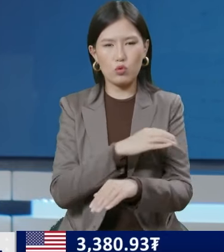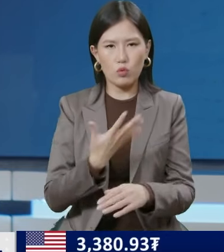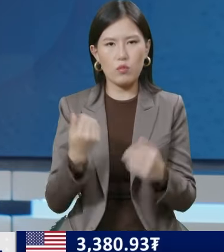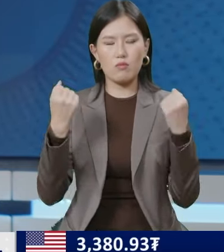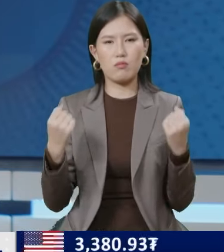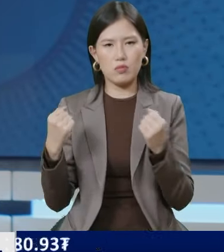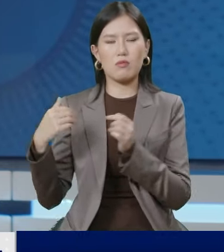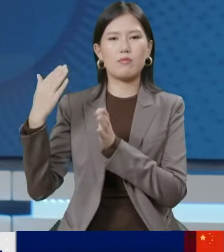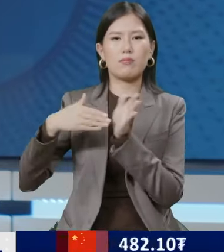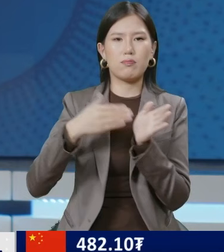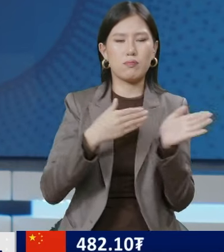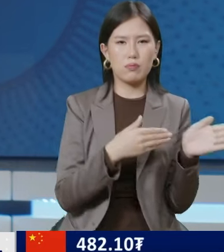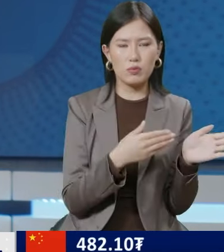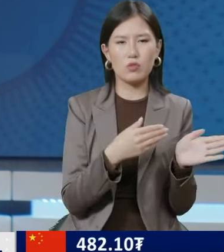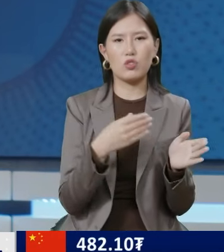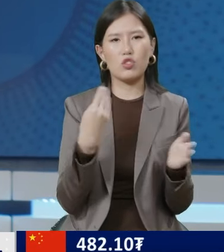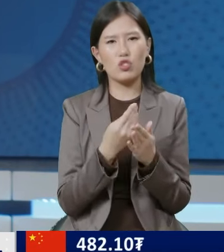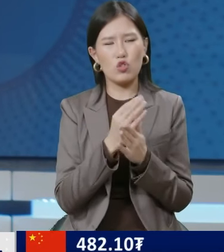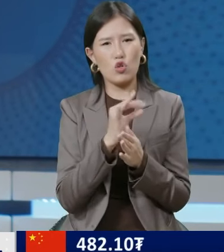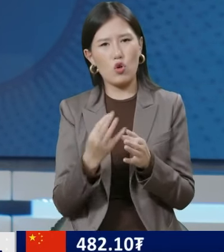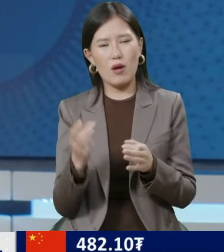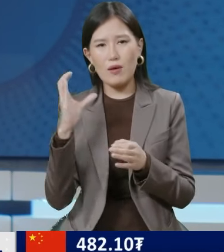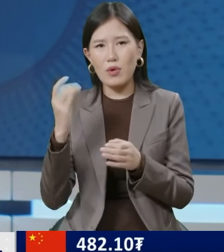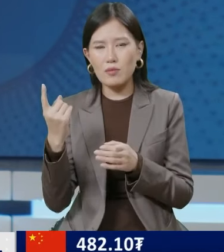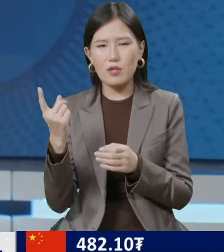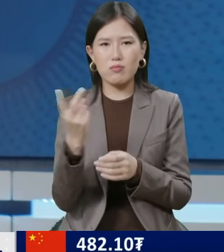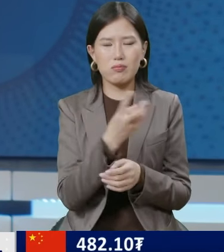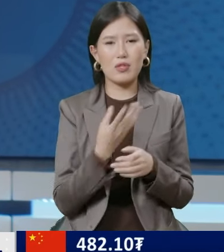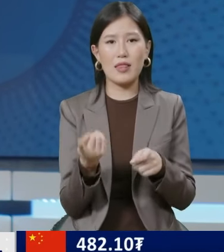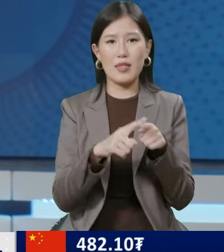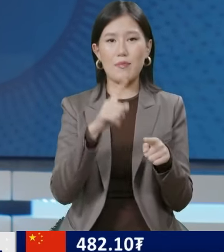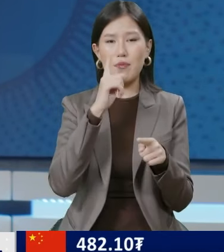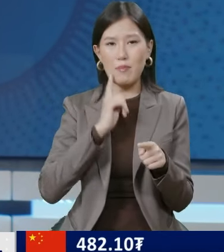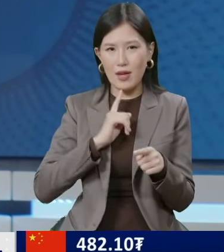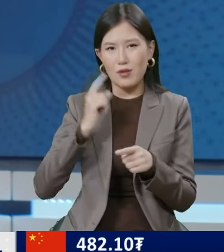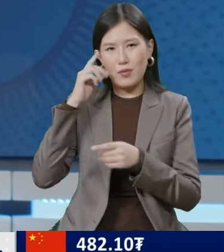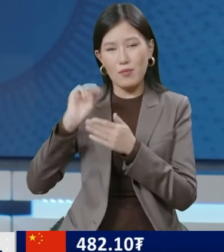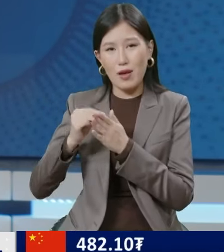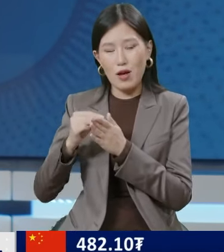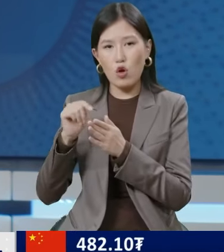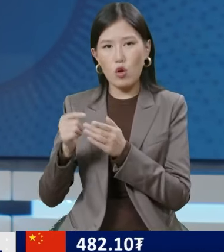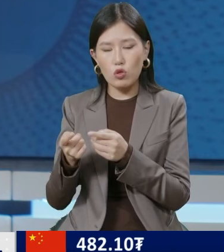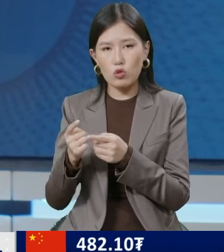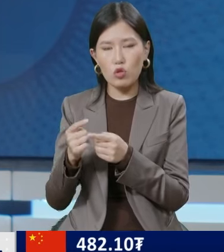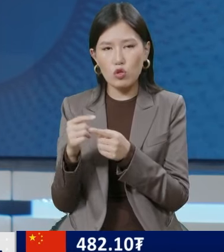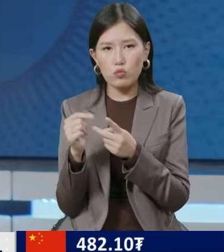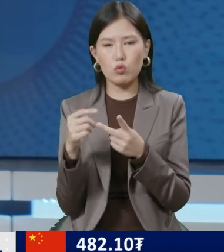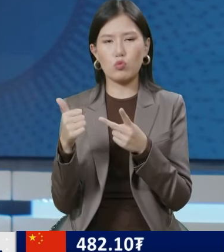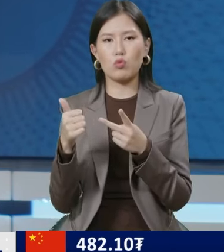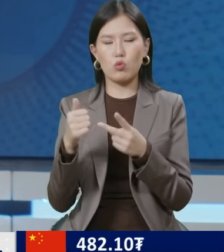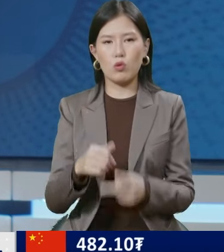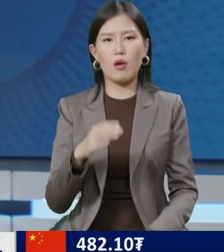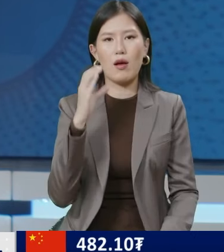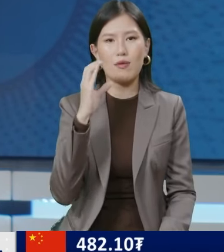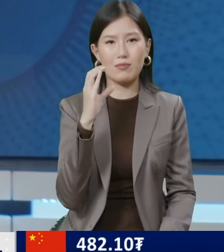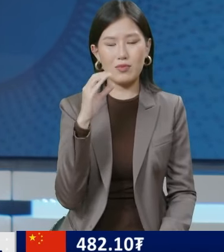хэрэгслийг нэвтрүүлэх бодлогыг хотын удирдлагууд хэрэгжүүлж байгаа юм а. Энэ бодлого эхнээсээ бодит ажил хэрэг болж нийтийн тээврийн паркийг 1200 орчим их